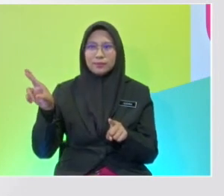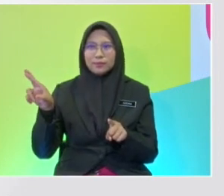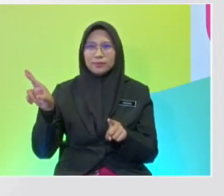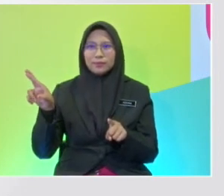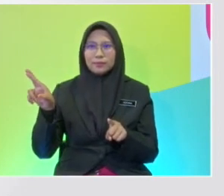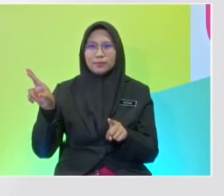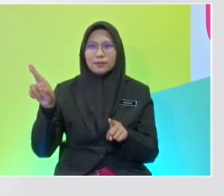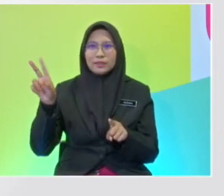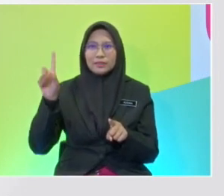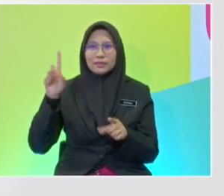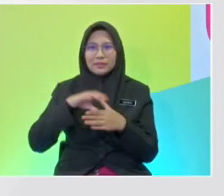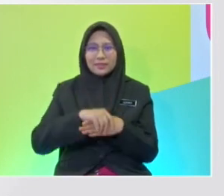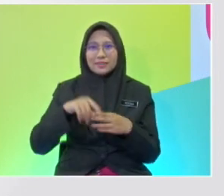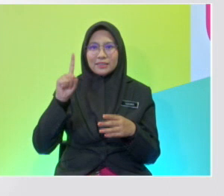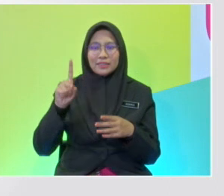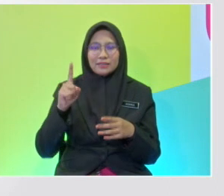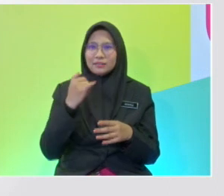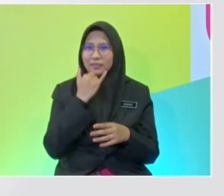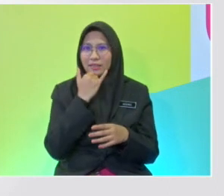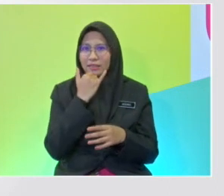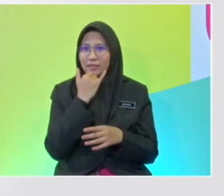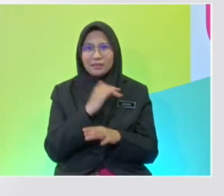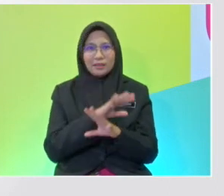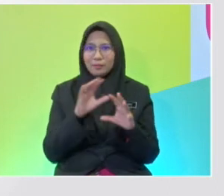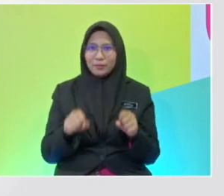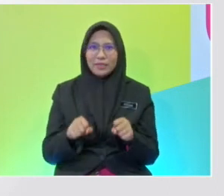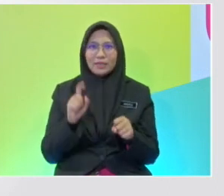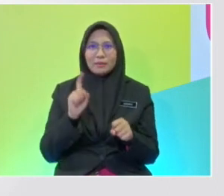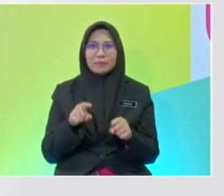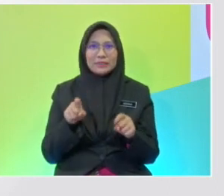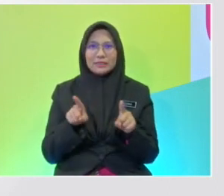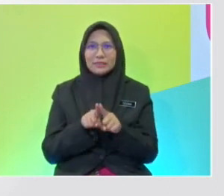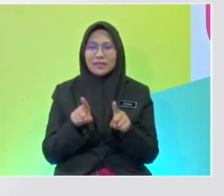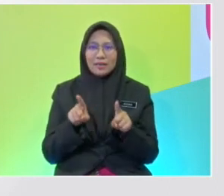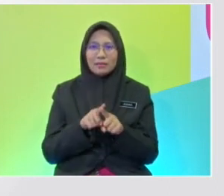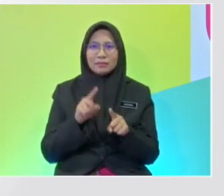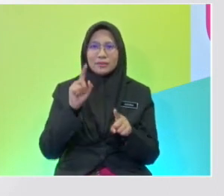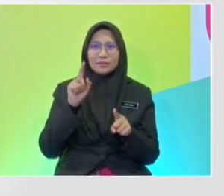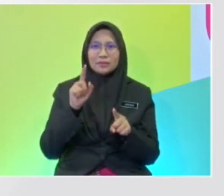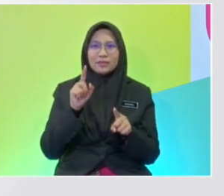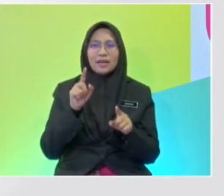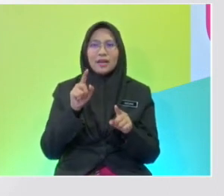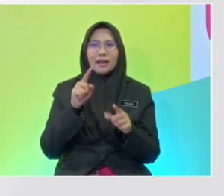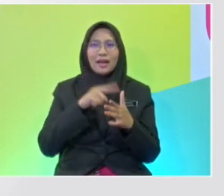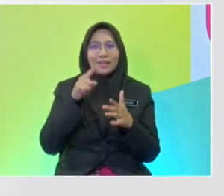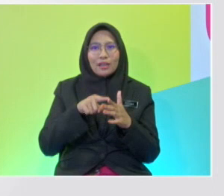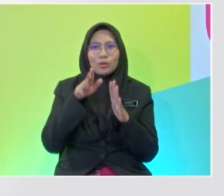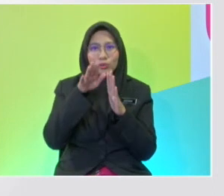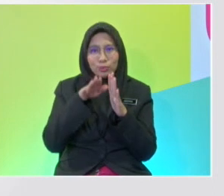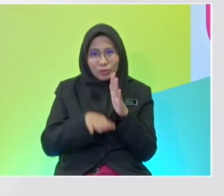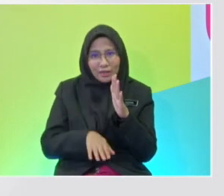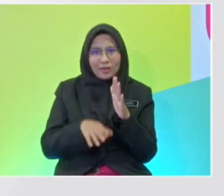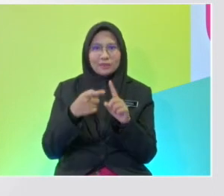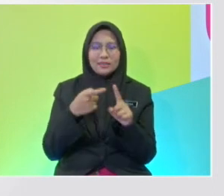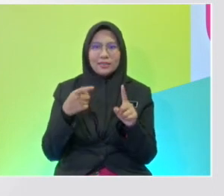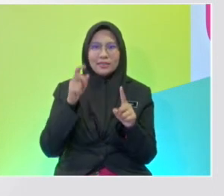apa ini kita Panggil anggaran belanja yang diberikan Oke 35.000 Oke kalau KTT